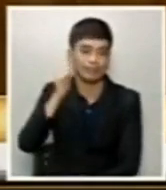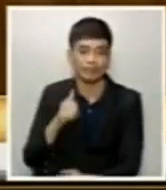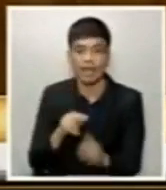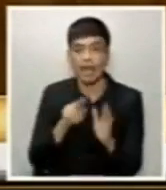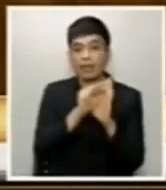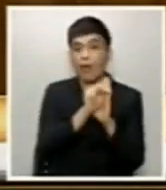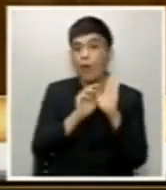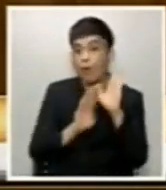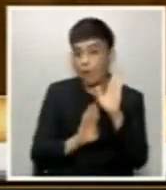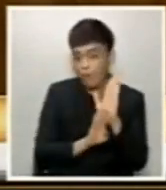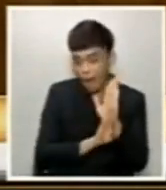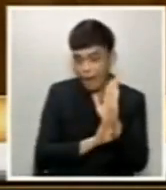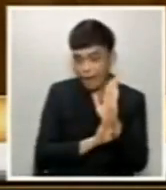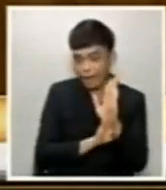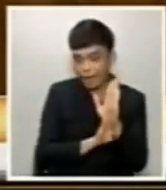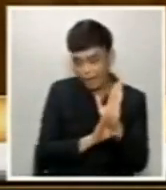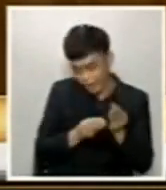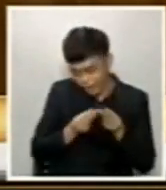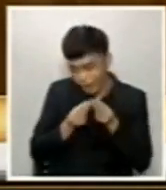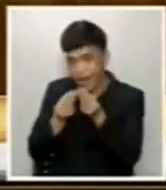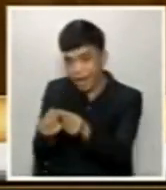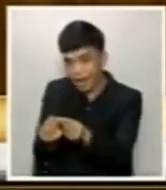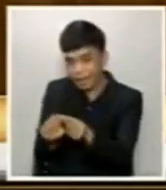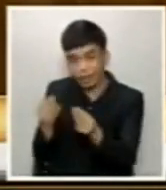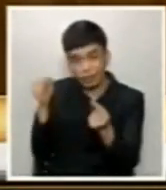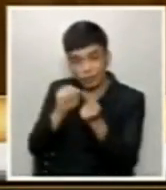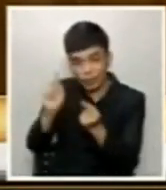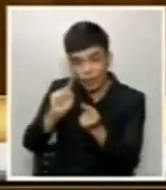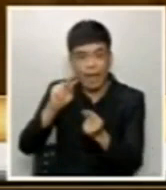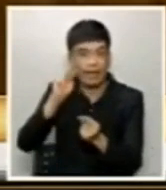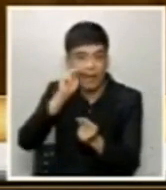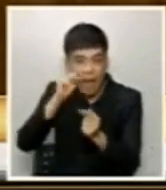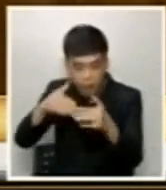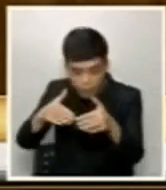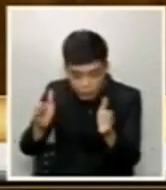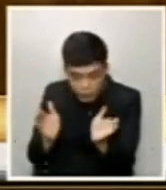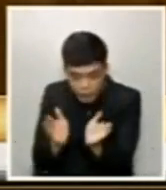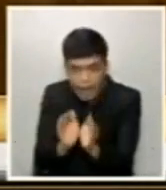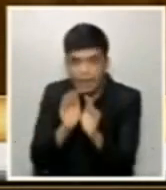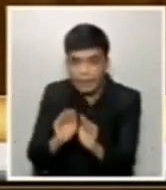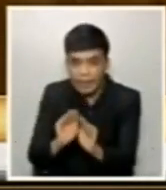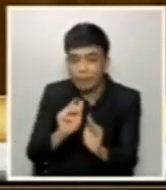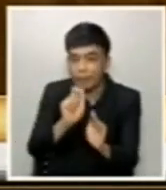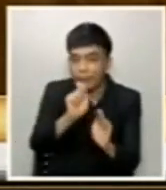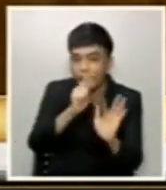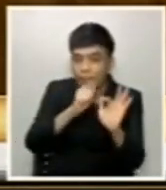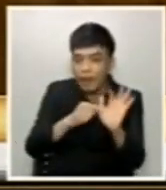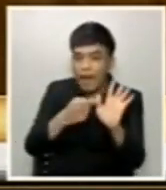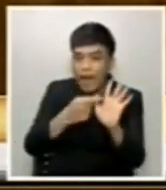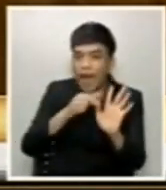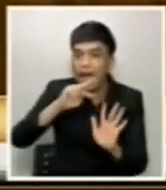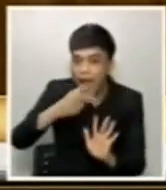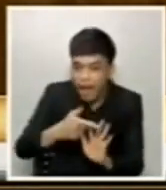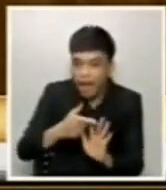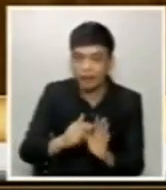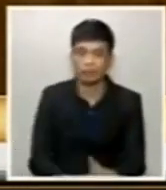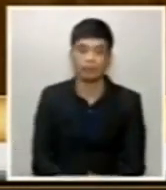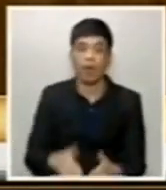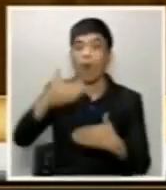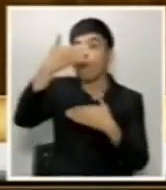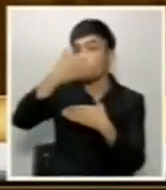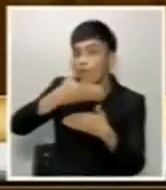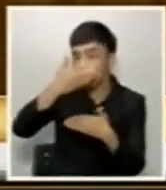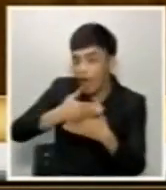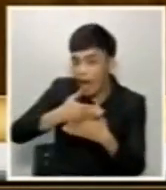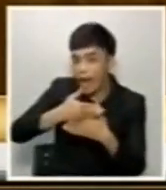ครับในส่วนของพื้นที่เก็บกักน้ำไม่ว่าจะเป็นอ่างนะครับเป็นฝายหรือเป็นเขื่อนก็แล้วแต่เนี่ยที่ผ่านระ